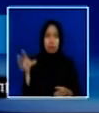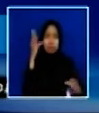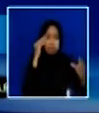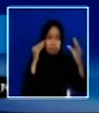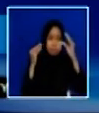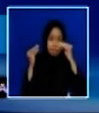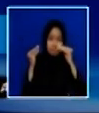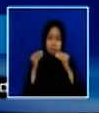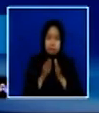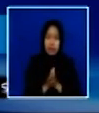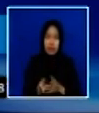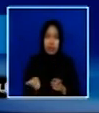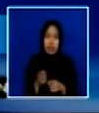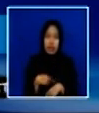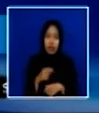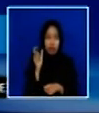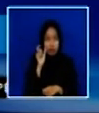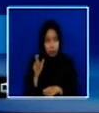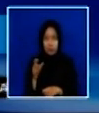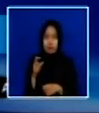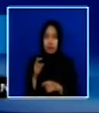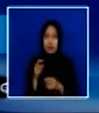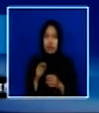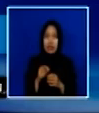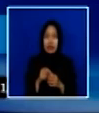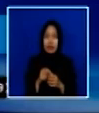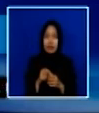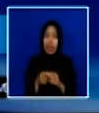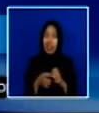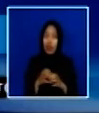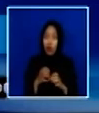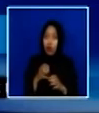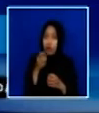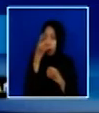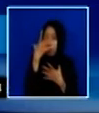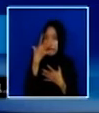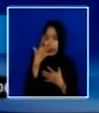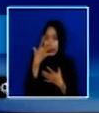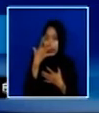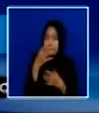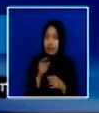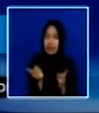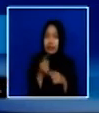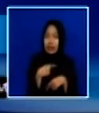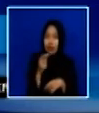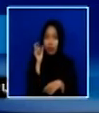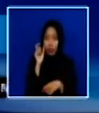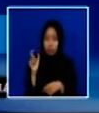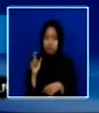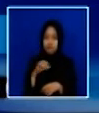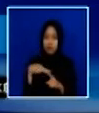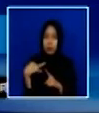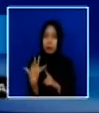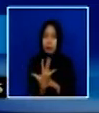terhadap penggunaan teknologi informasi yang semestinya ini digunakan oleh masyarakat